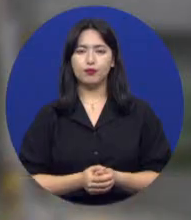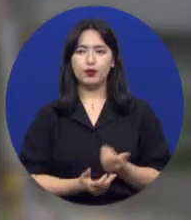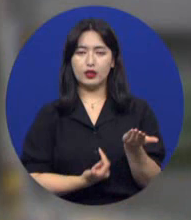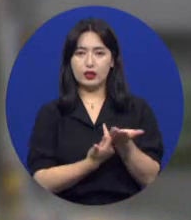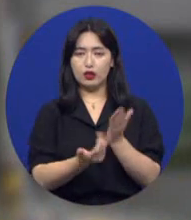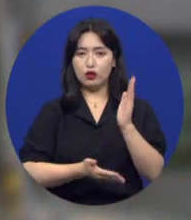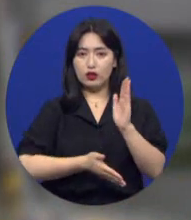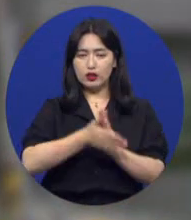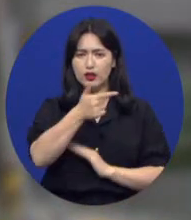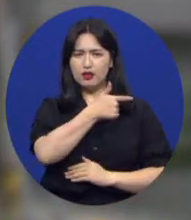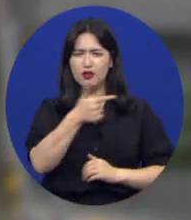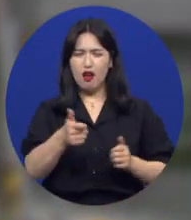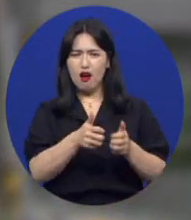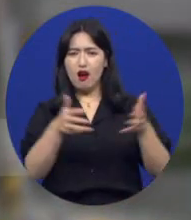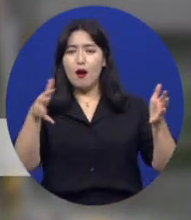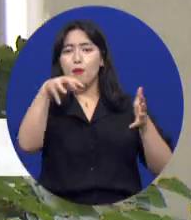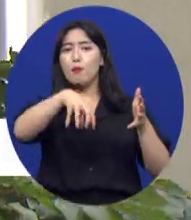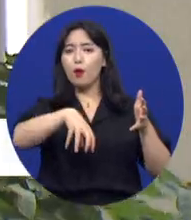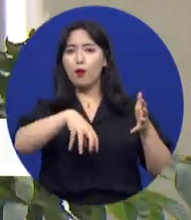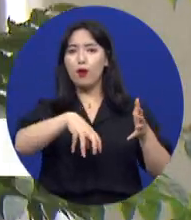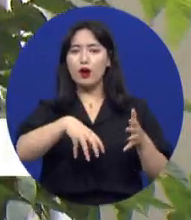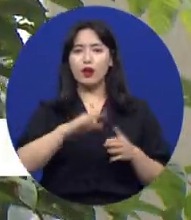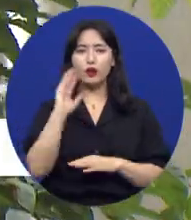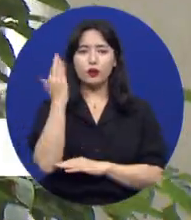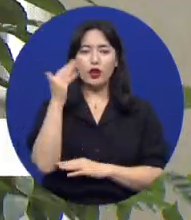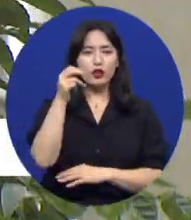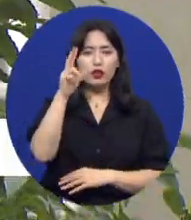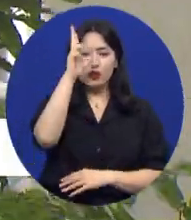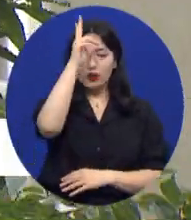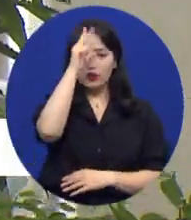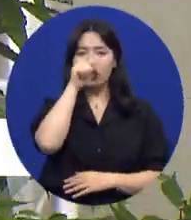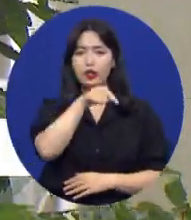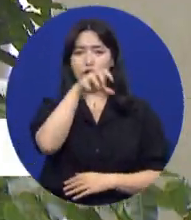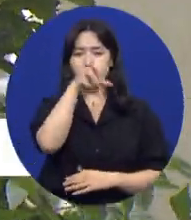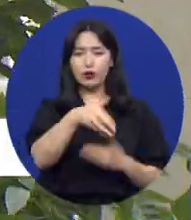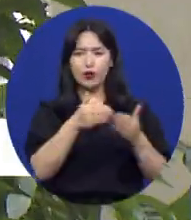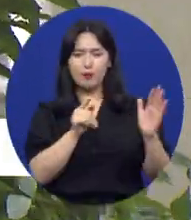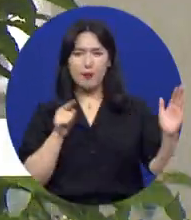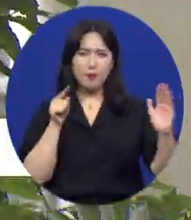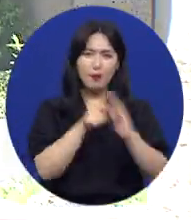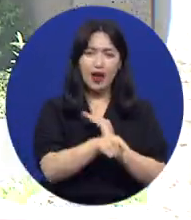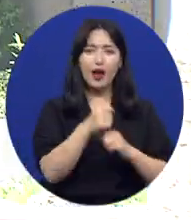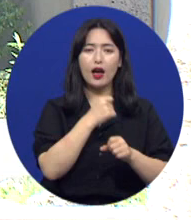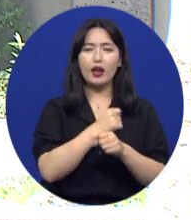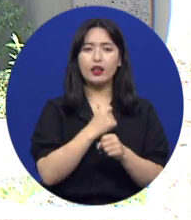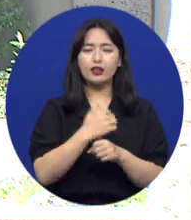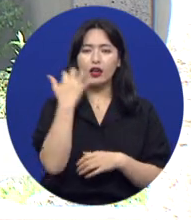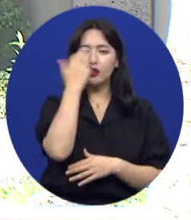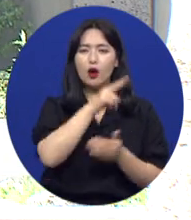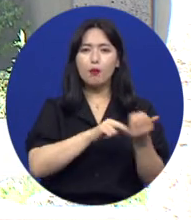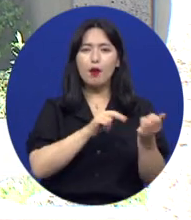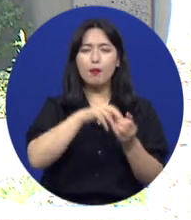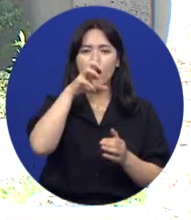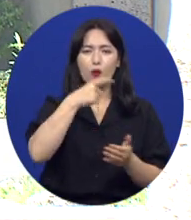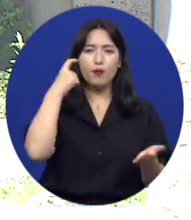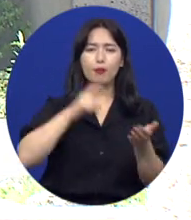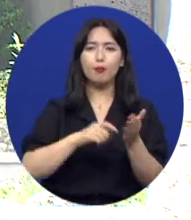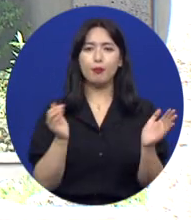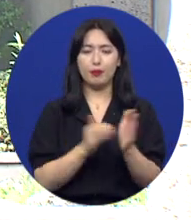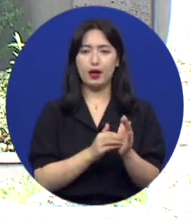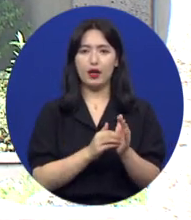제주시내 한 대형 오피스텔 최근 경찰이 이 호세 한방울 급수 태 성매매 현장을 적발해